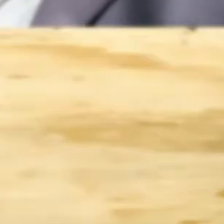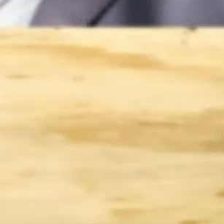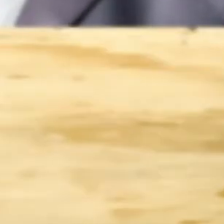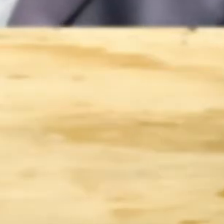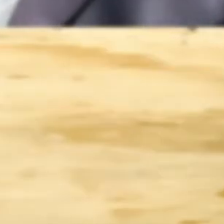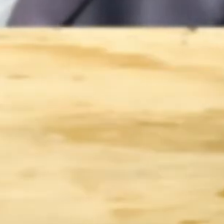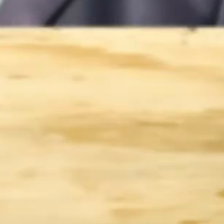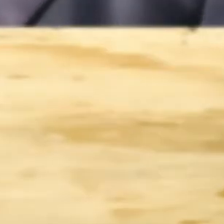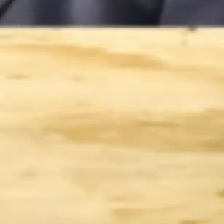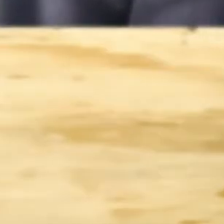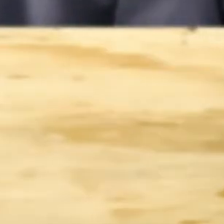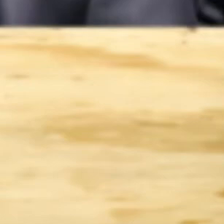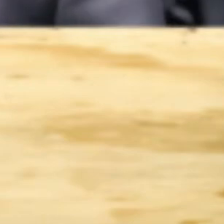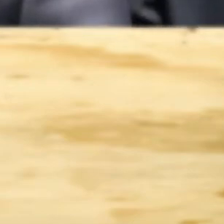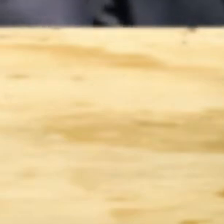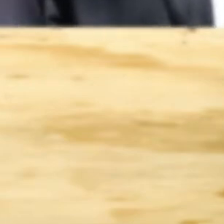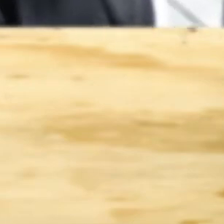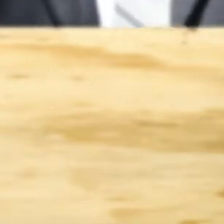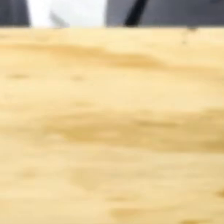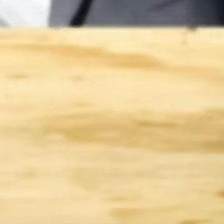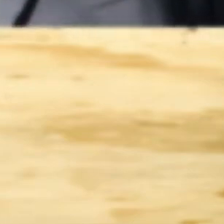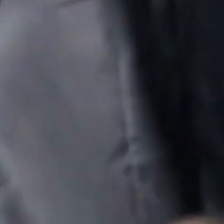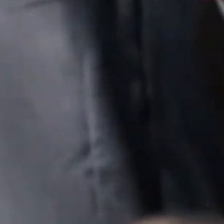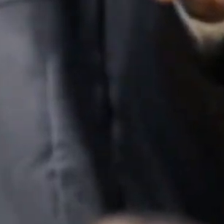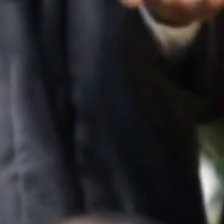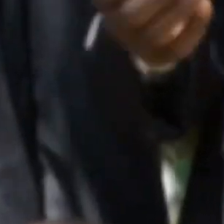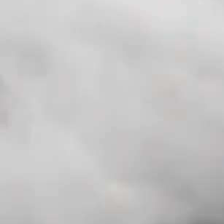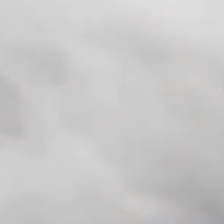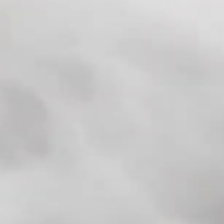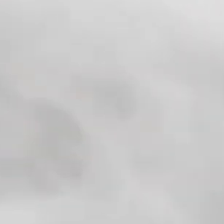misumu inoche kwa kumina.